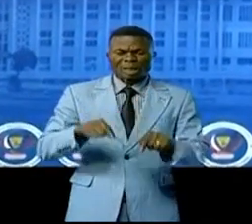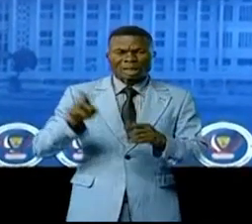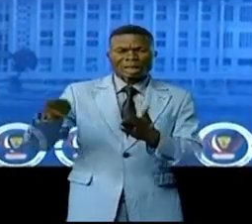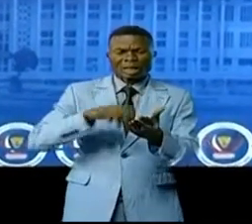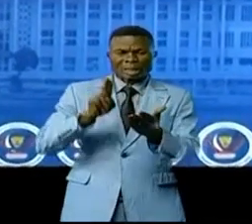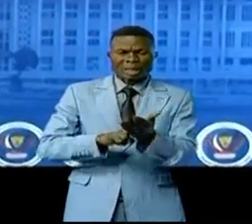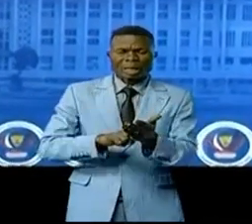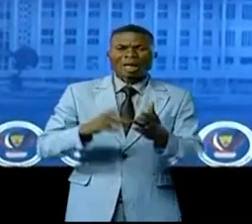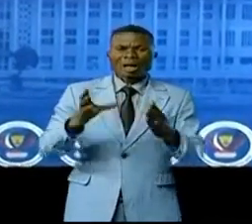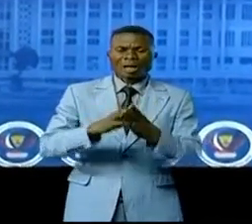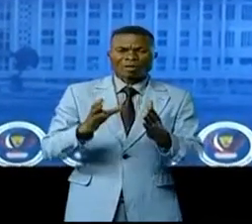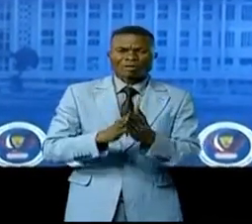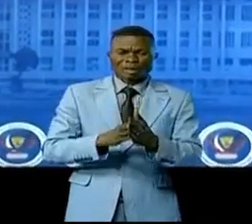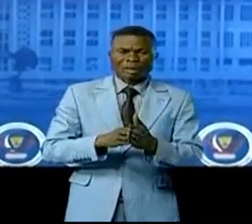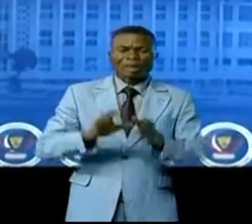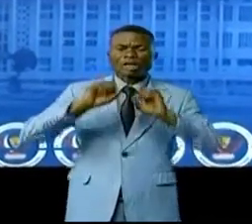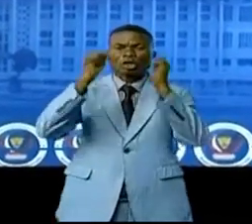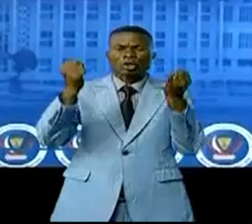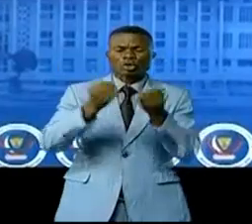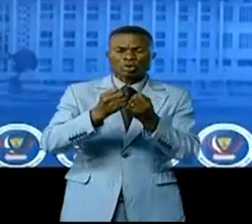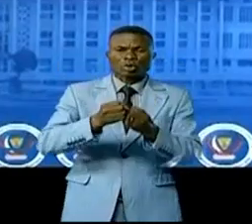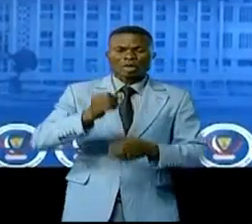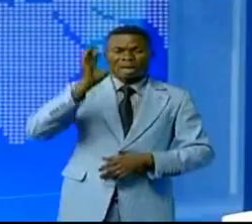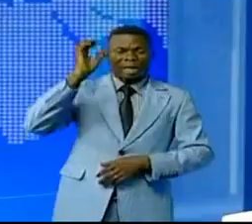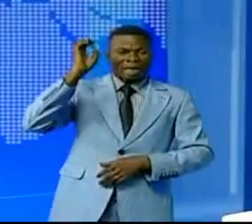avec Ethiopian Airlines.